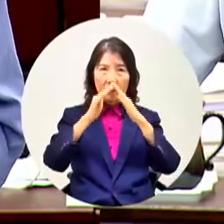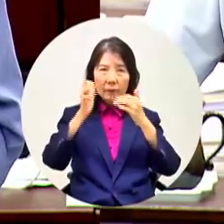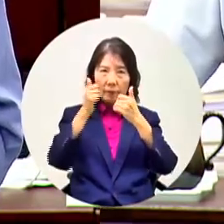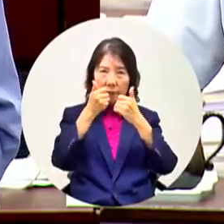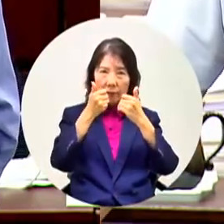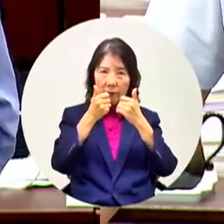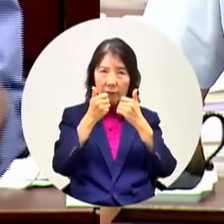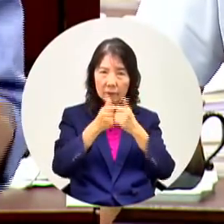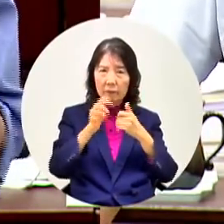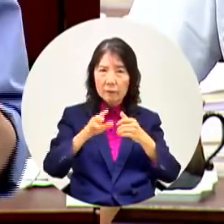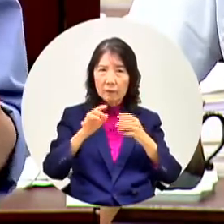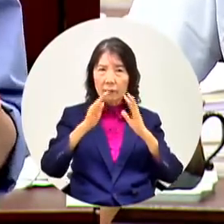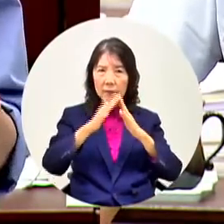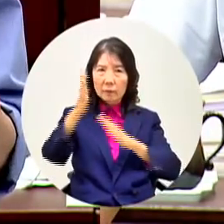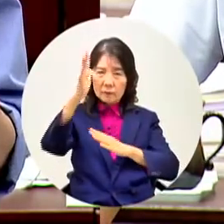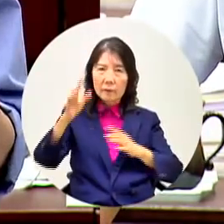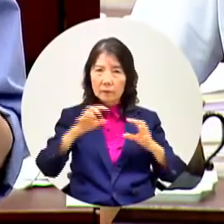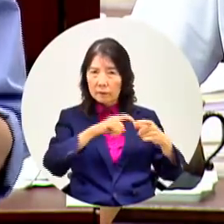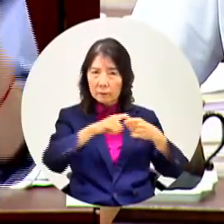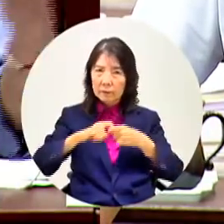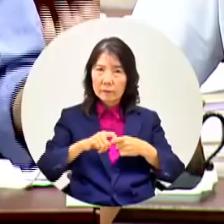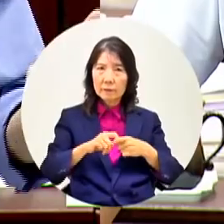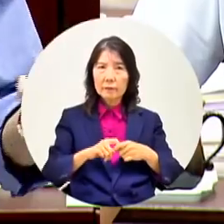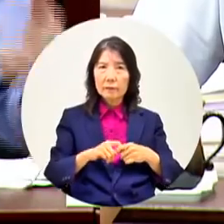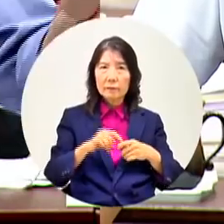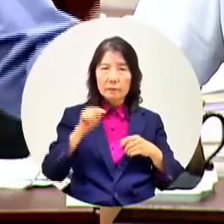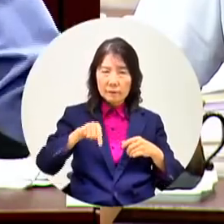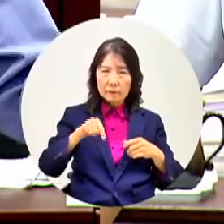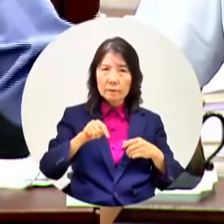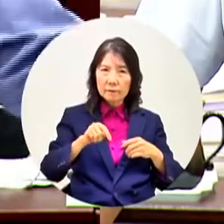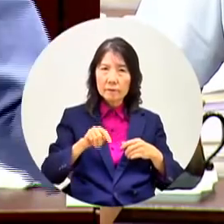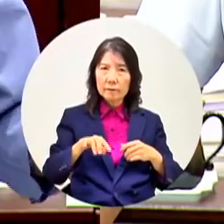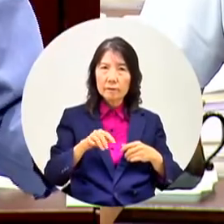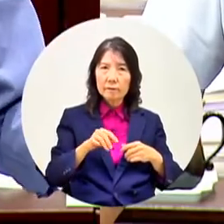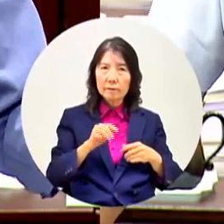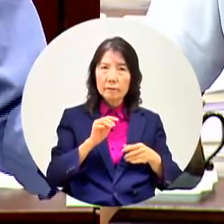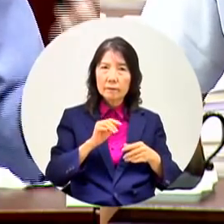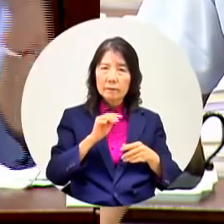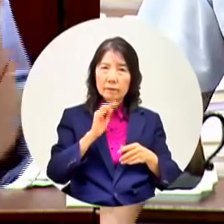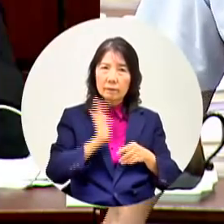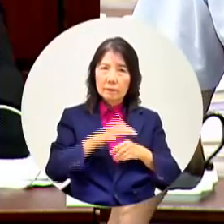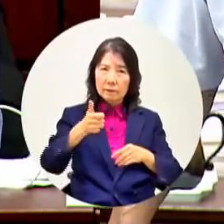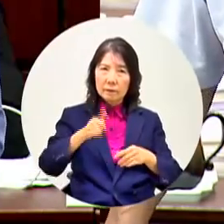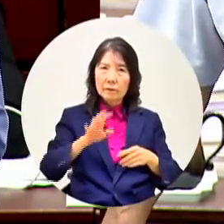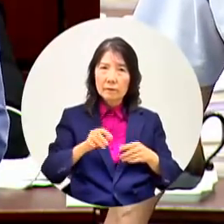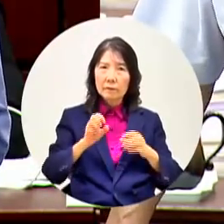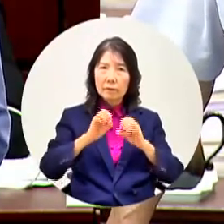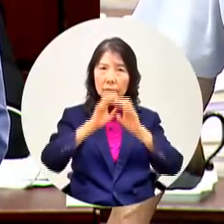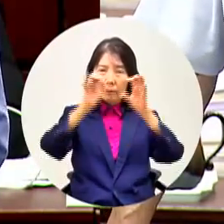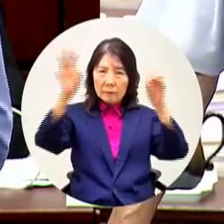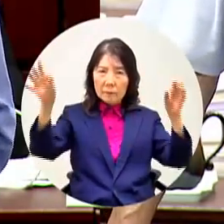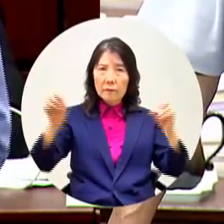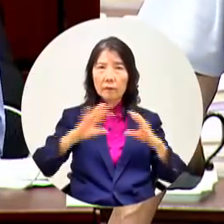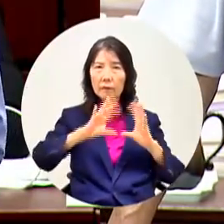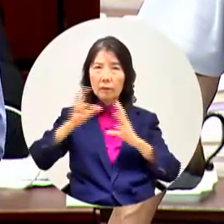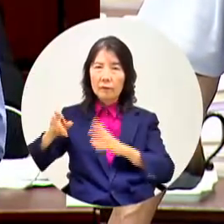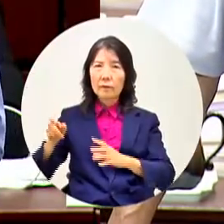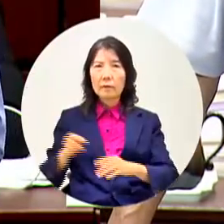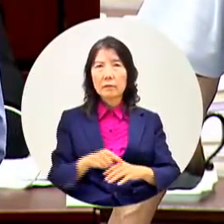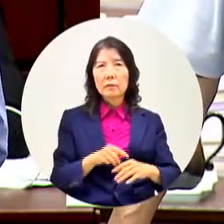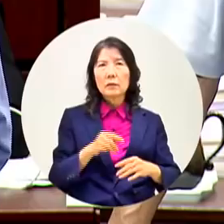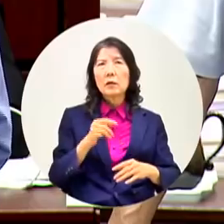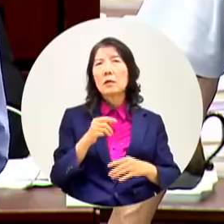手起来，把正能量告诉高雄，告诉全台湾，告诉全世界，而不是负能量，因为一直唱